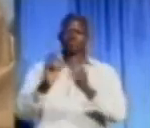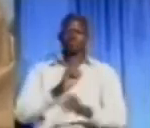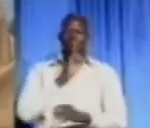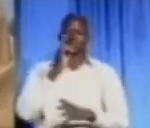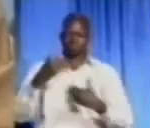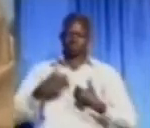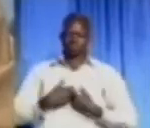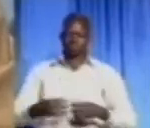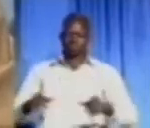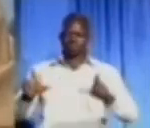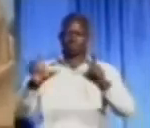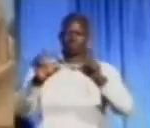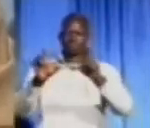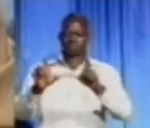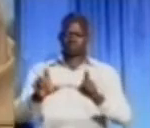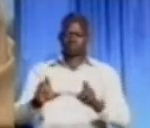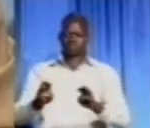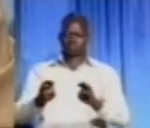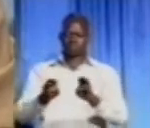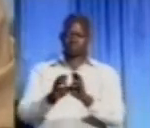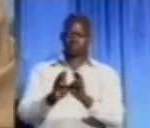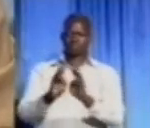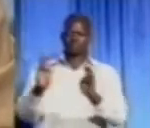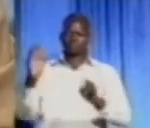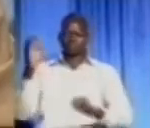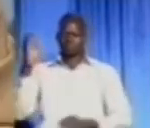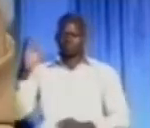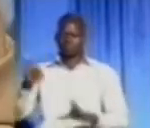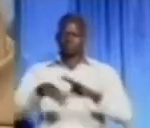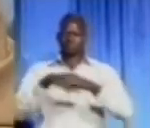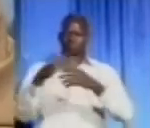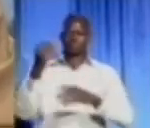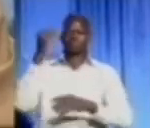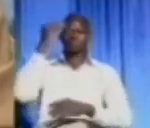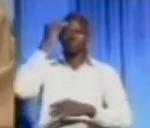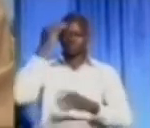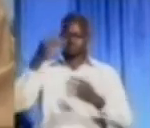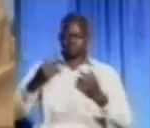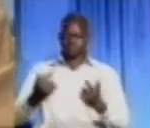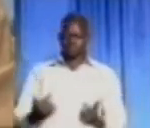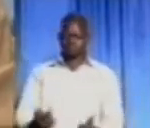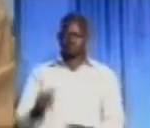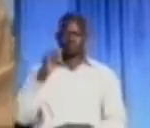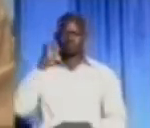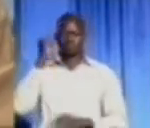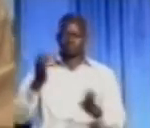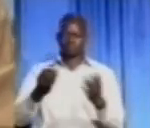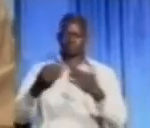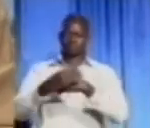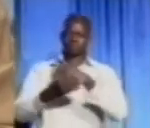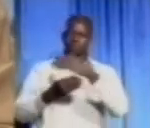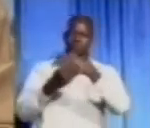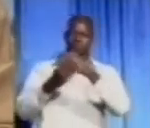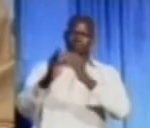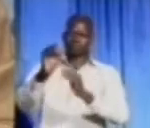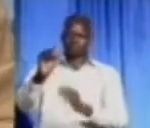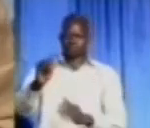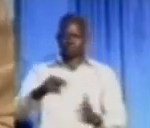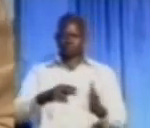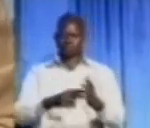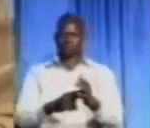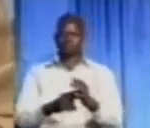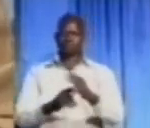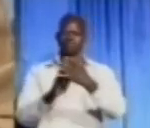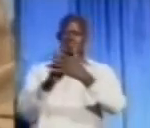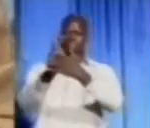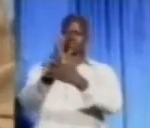d'une licence ou d'un master. La cérémonie de sortie officielle s'est déroulée hier dans la salle des banquets de Ouaga 2000.